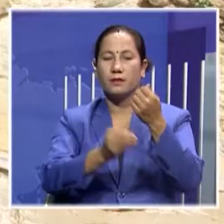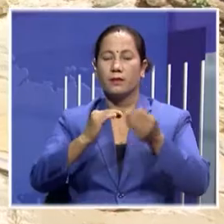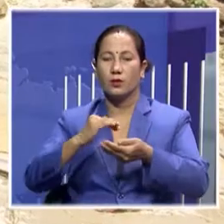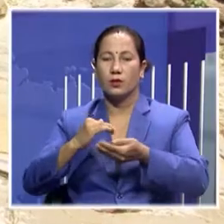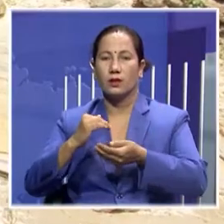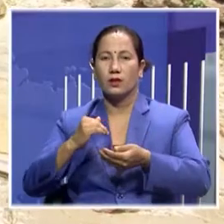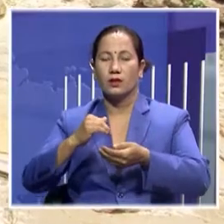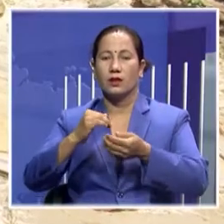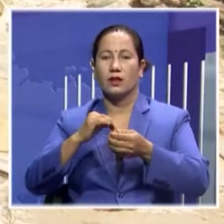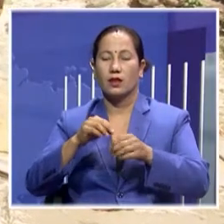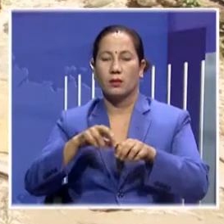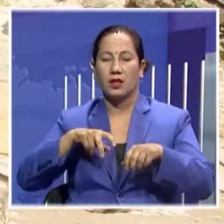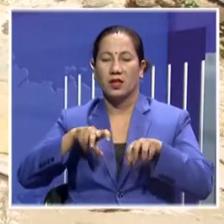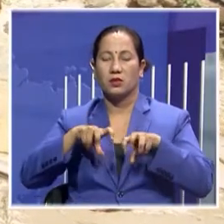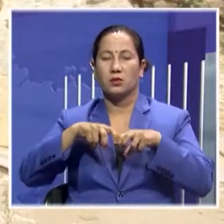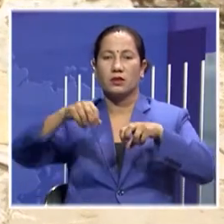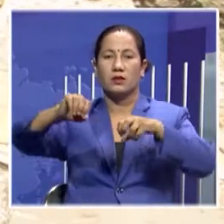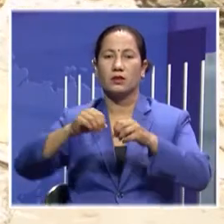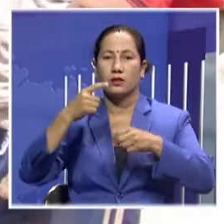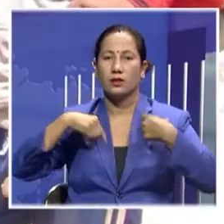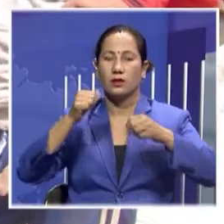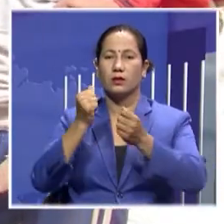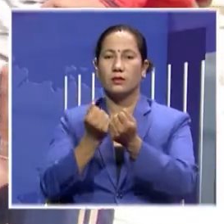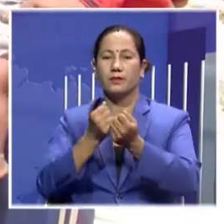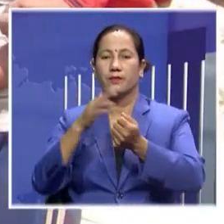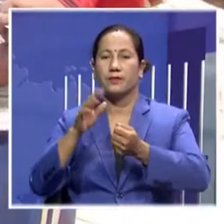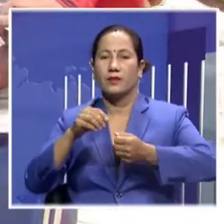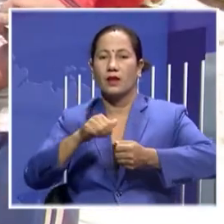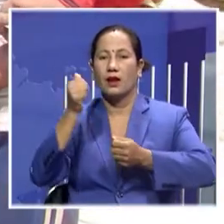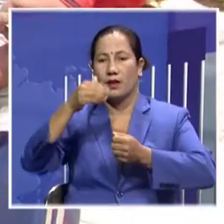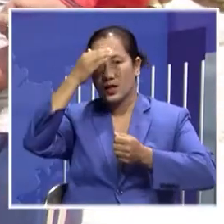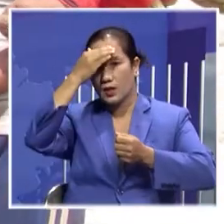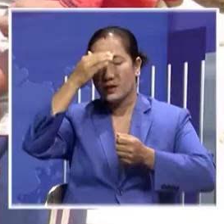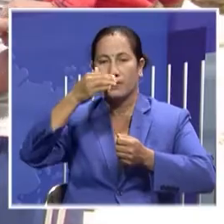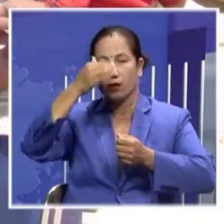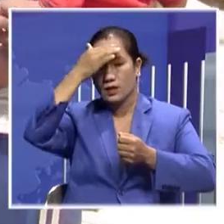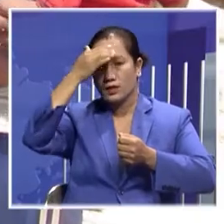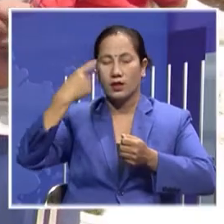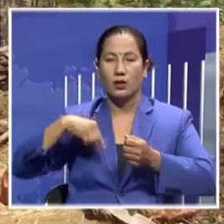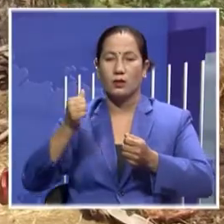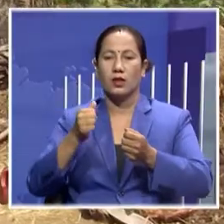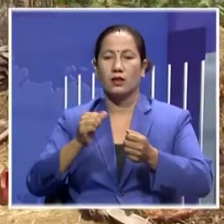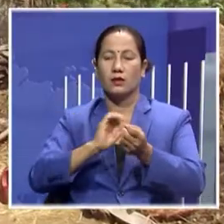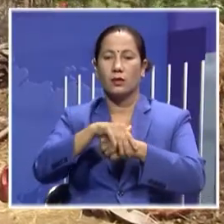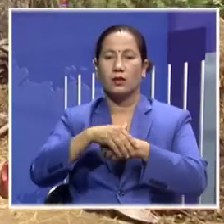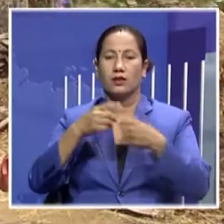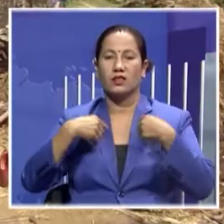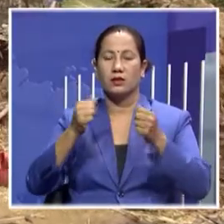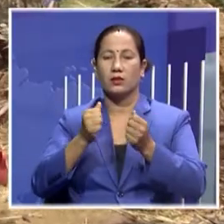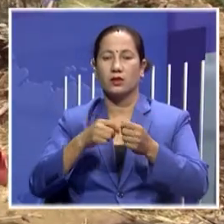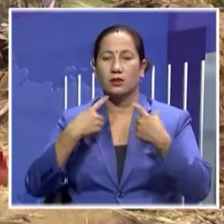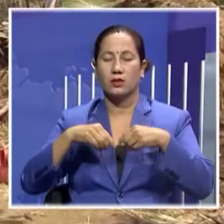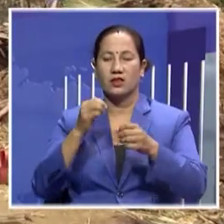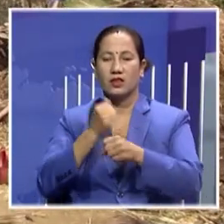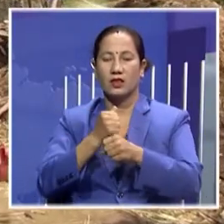दर बढेको स्वास्थ्य कर्मीले बताएका छन्। कुपोषित बालबालिकाहरू अन्य रोगबाट बढी संक्रमित हुने भएकाले बालबालिकाको पोषणमा काम